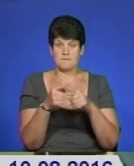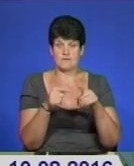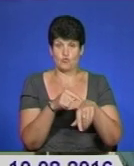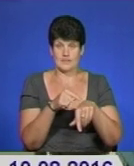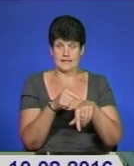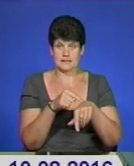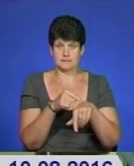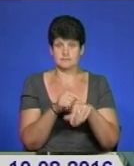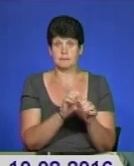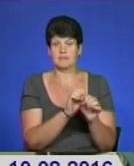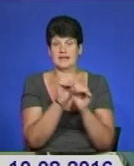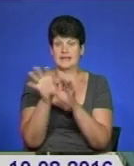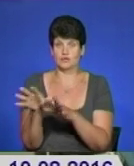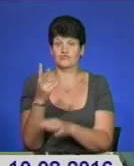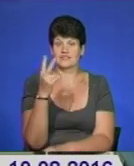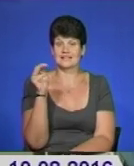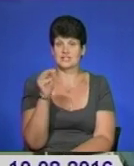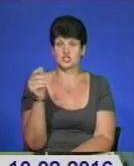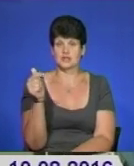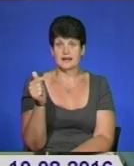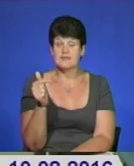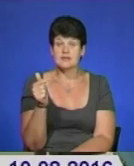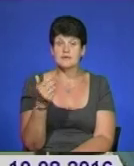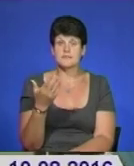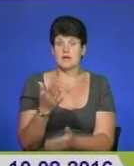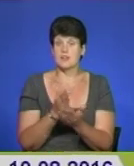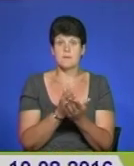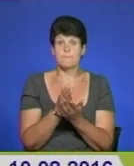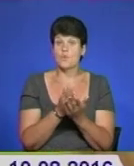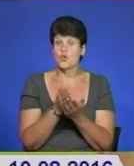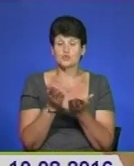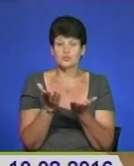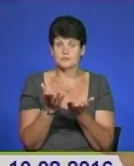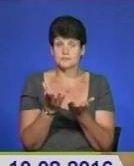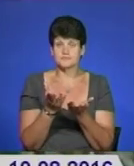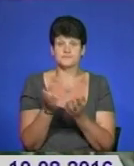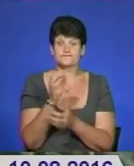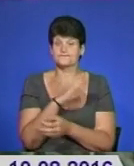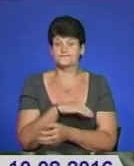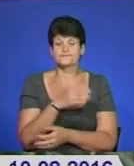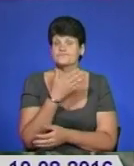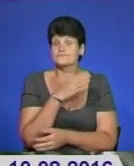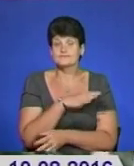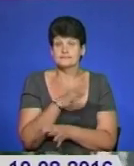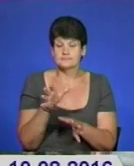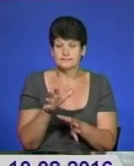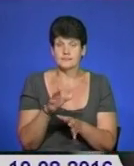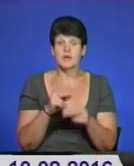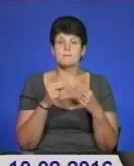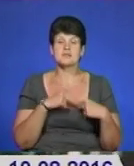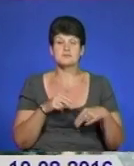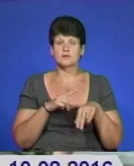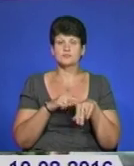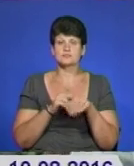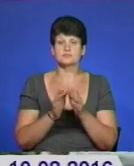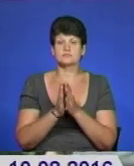перекинув близько 2000 гривень, однак вказаними послугами останній не скористався. Співробітники поліції звертаються до краян